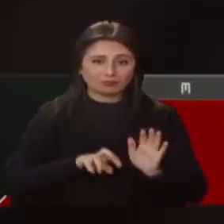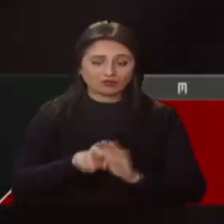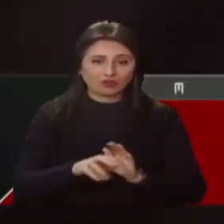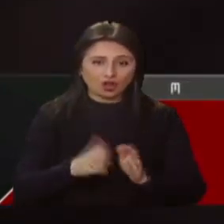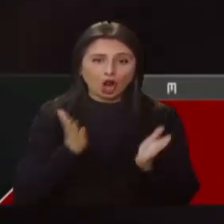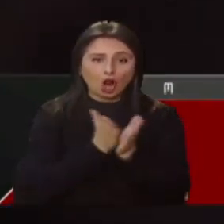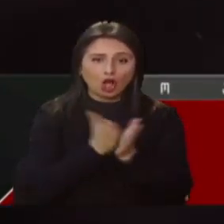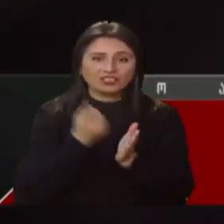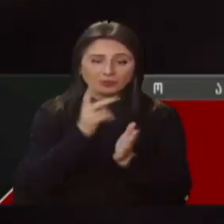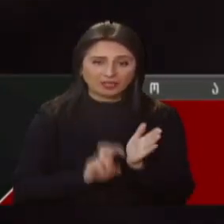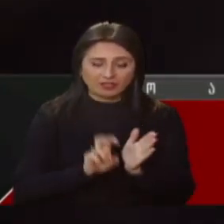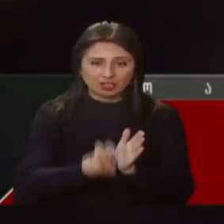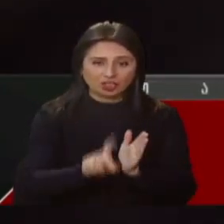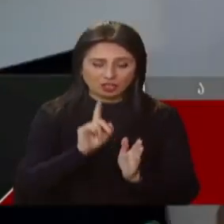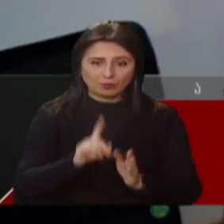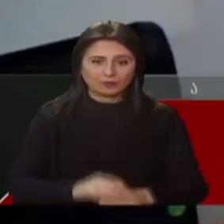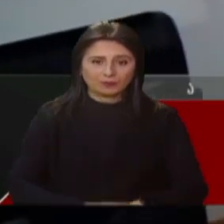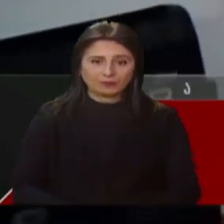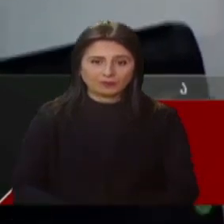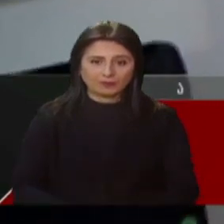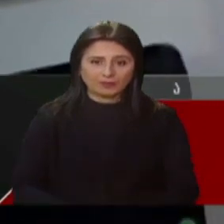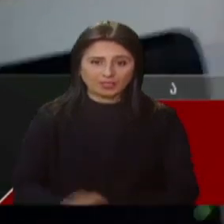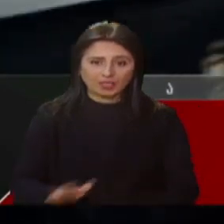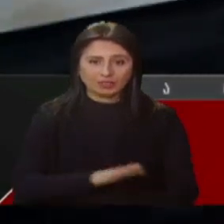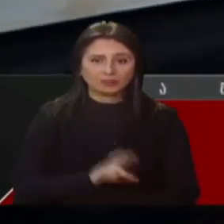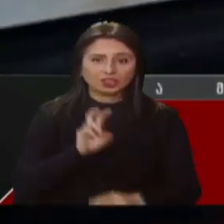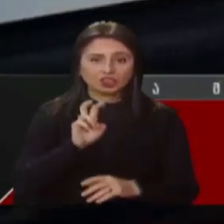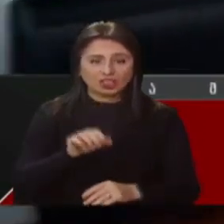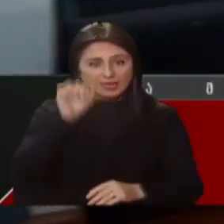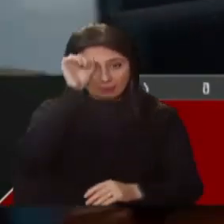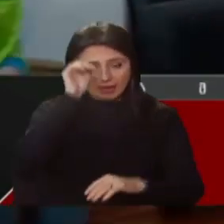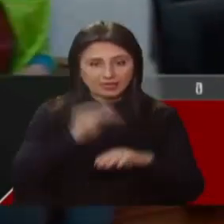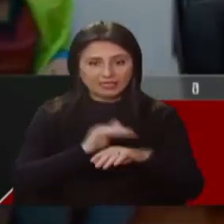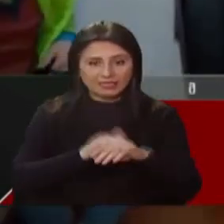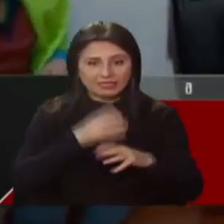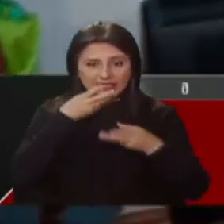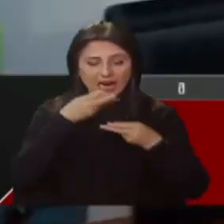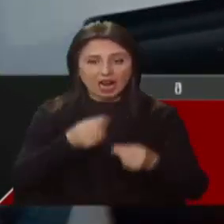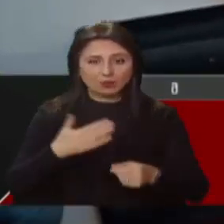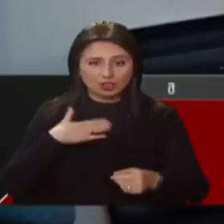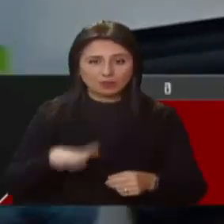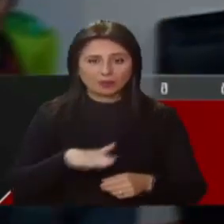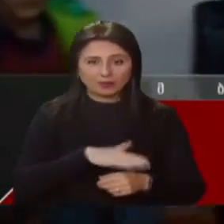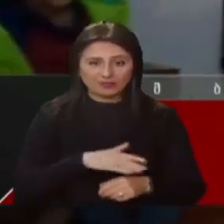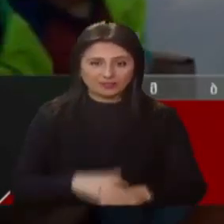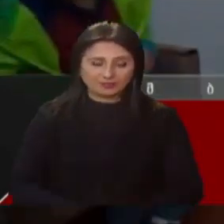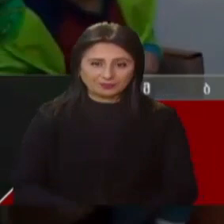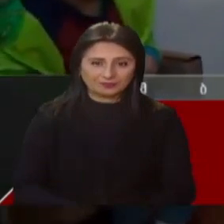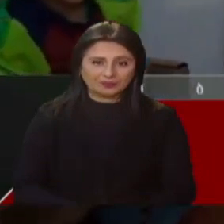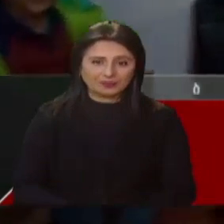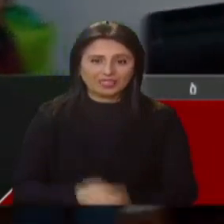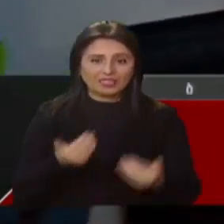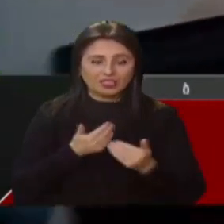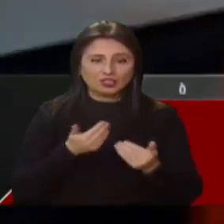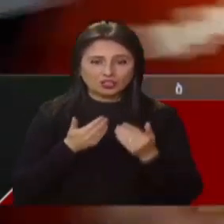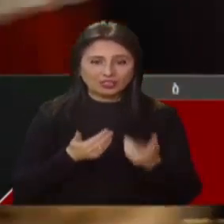ლოცვით პირველი გადმოაბიჯებს. ხევალდი ფერი, თავამდე ღმერთი, ხევი ფერი, ბალიანერონე,